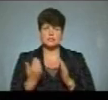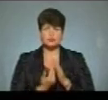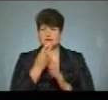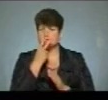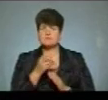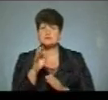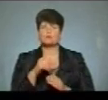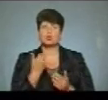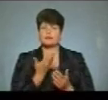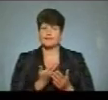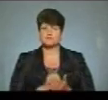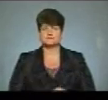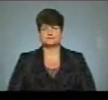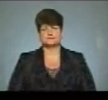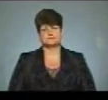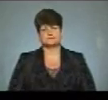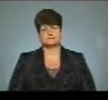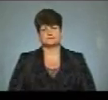таке.